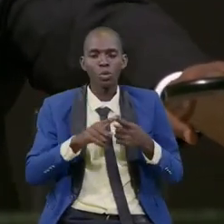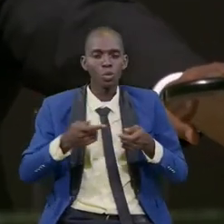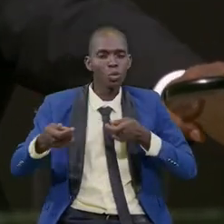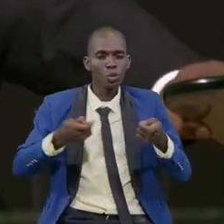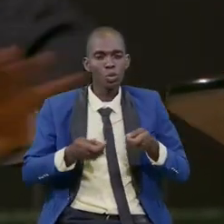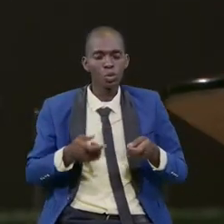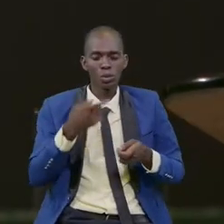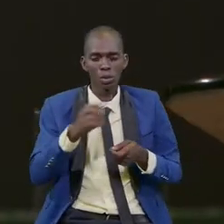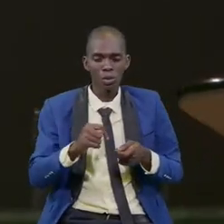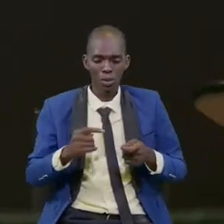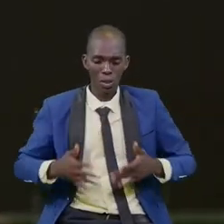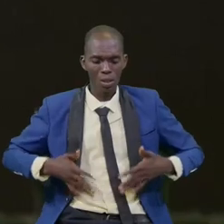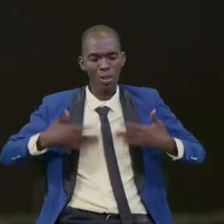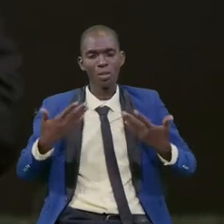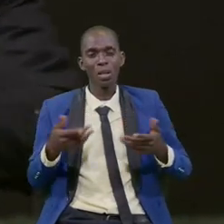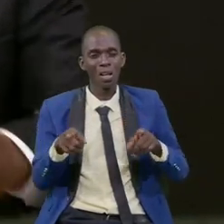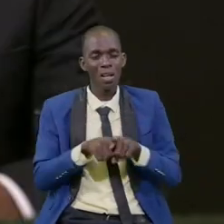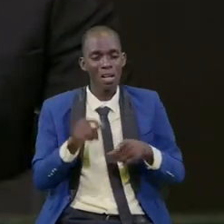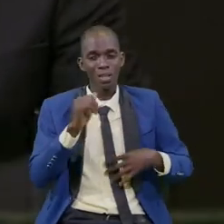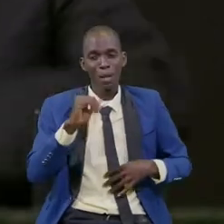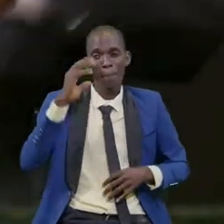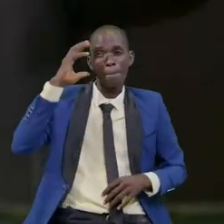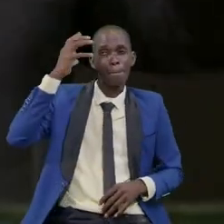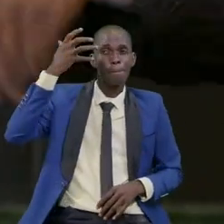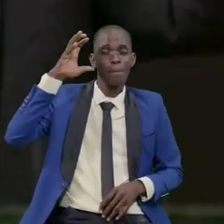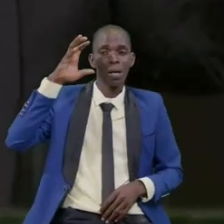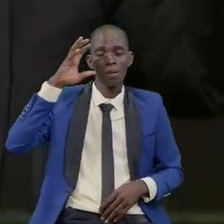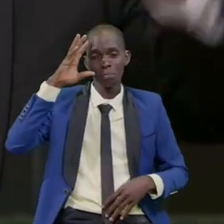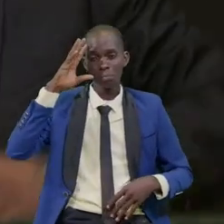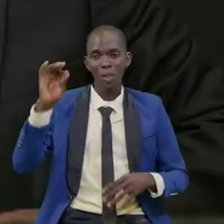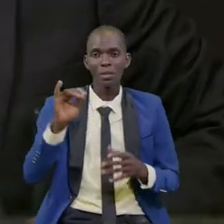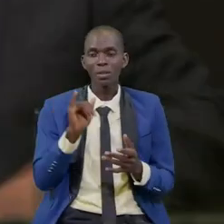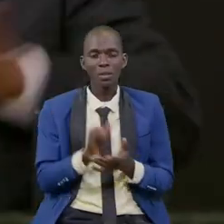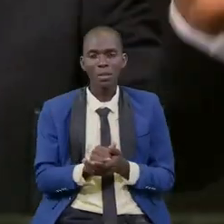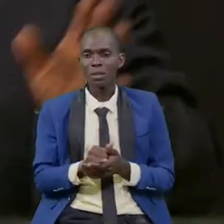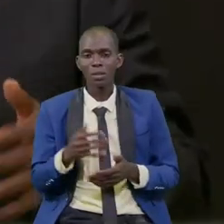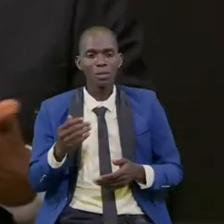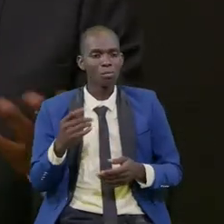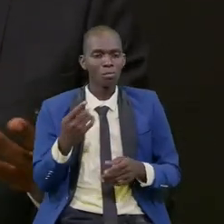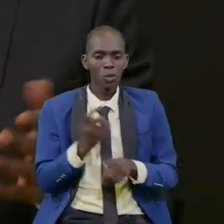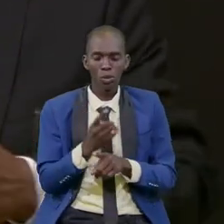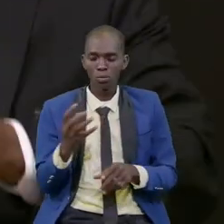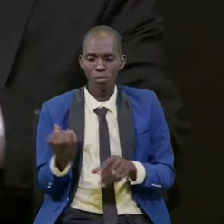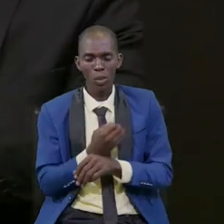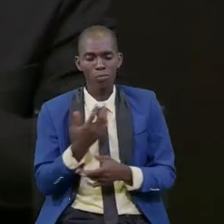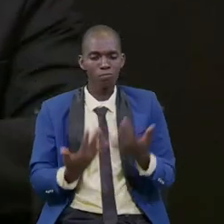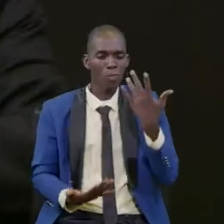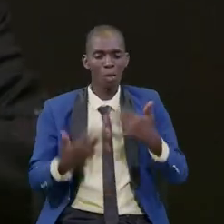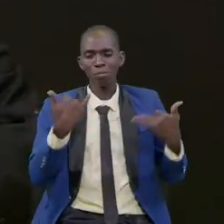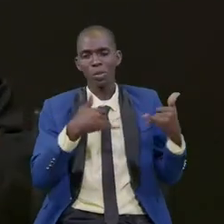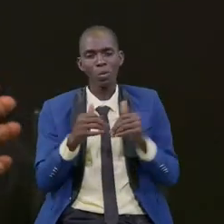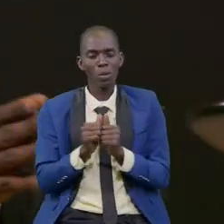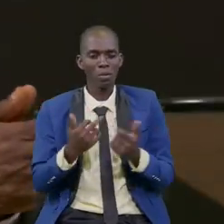vie, le centre de sa vie, en tant qu'un fou qui jette des flèches par-ci,